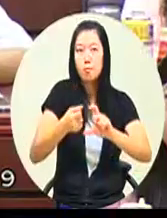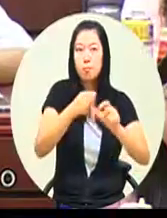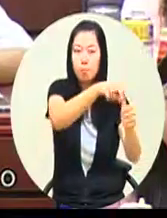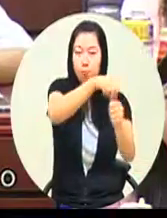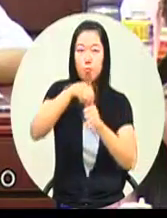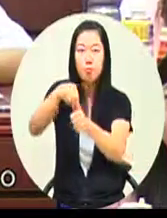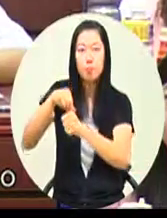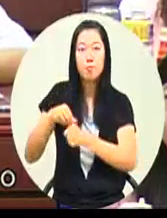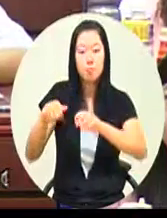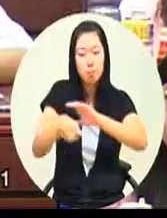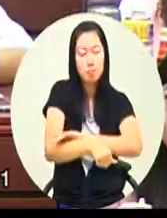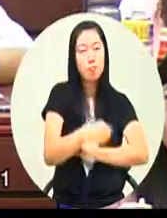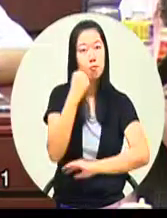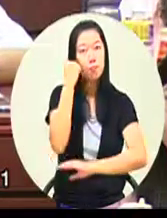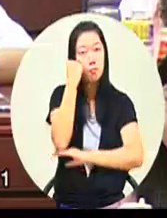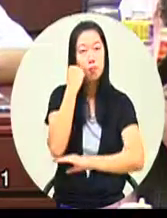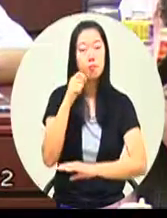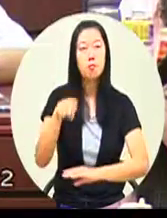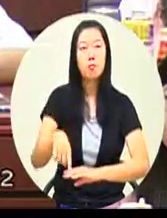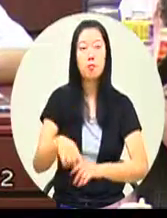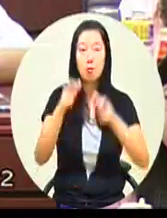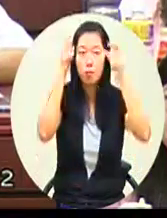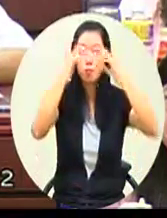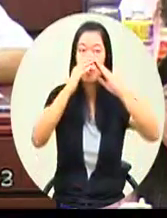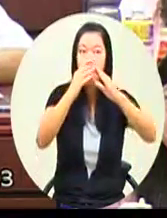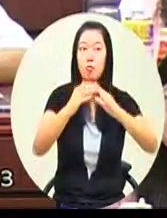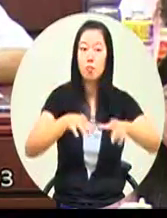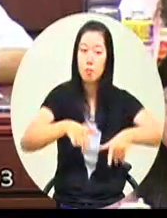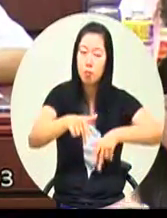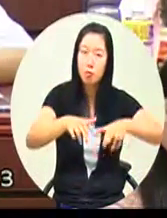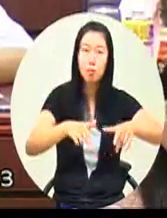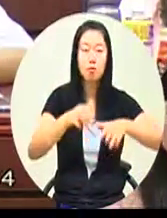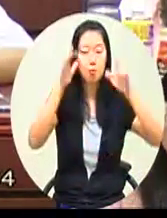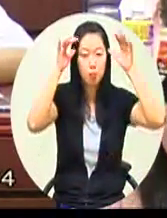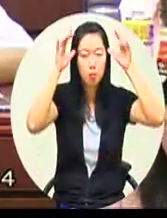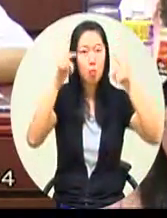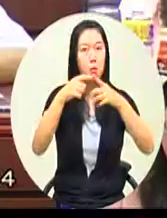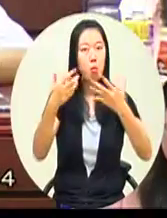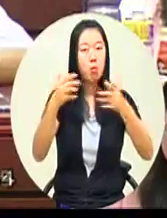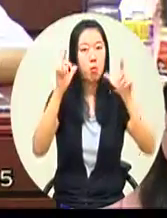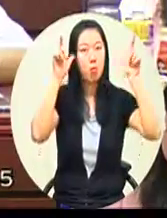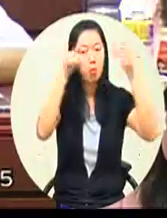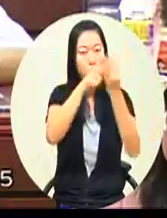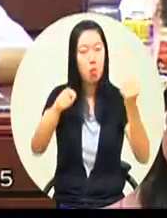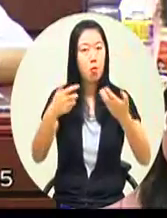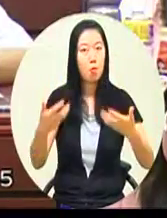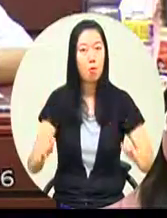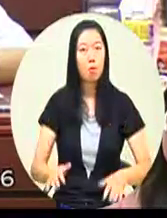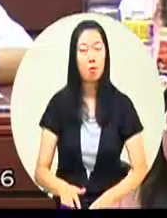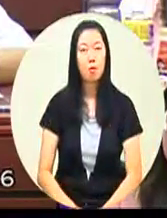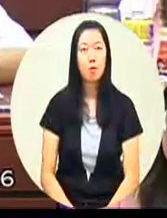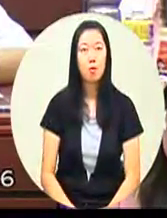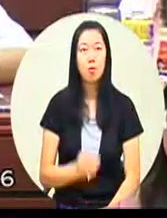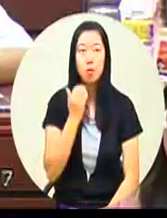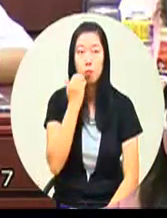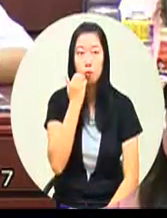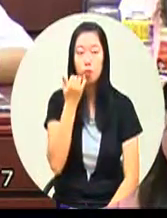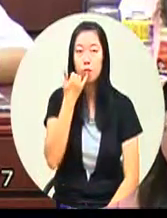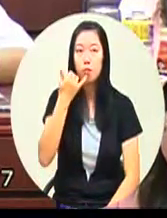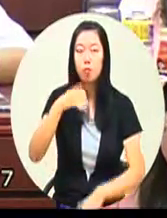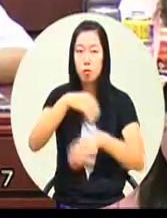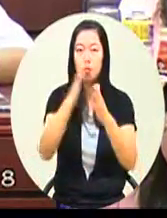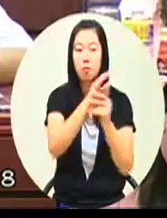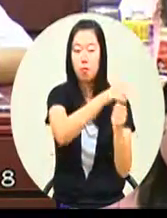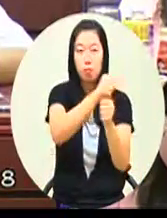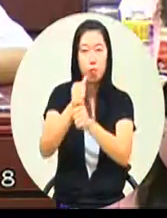驻。但当然，我们高雄市的流浪狗是相当多嘛哈，在外面。但是啊，如果说能够进到我